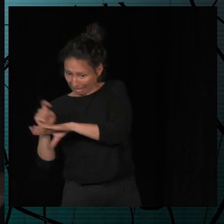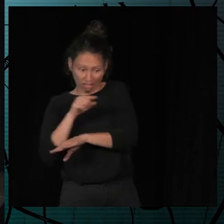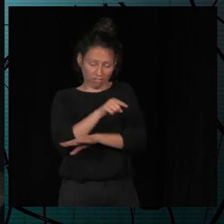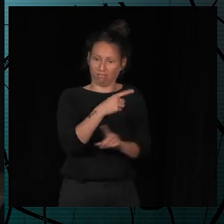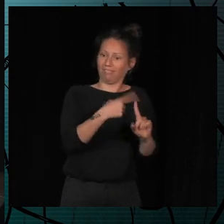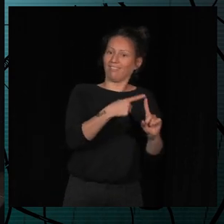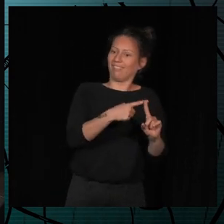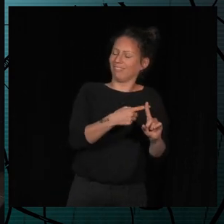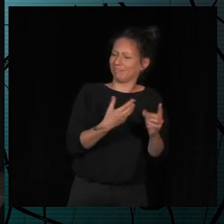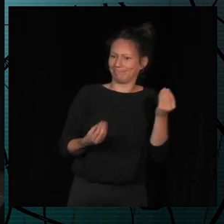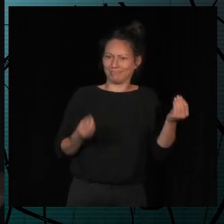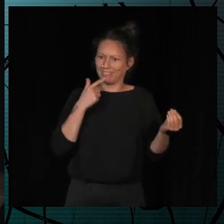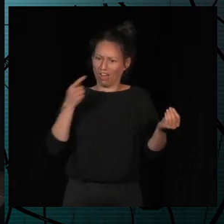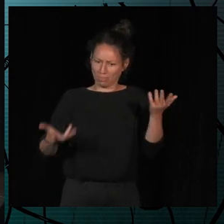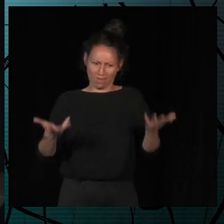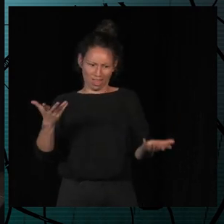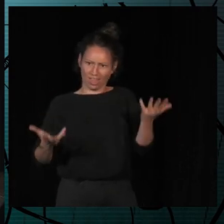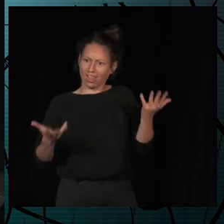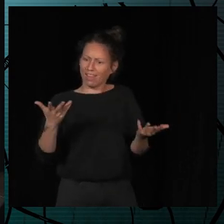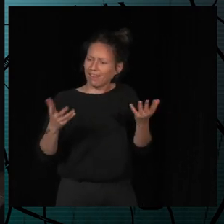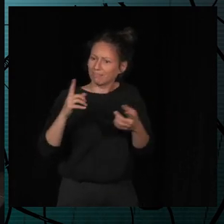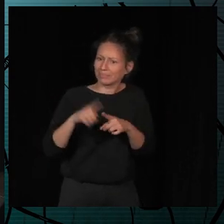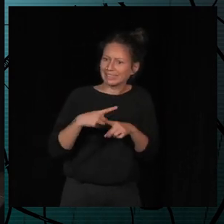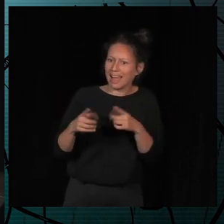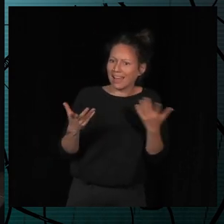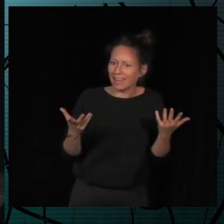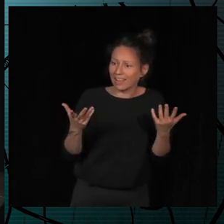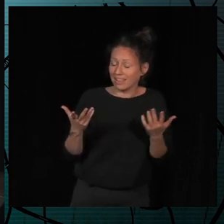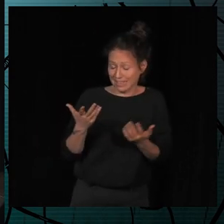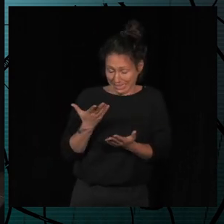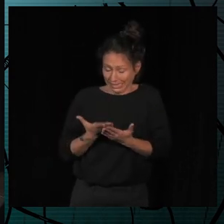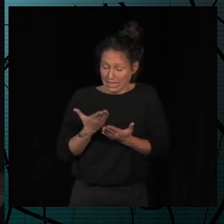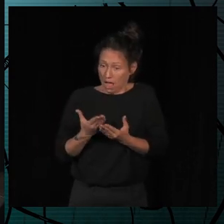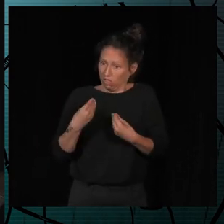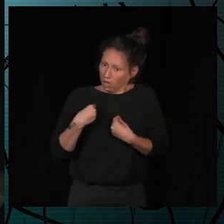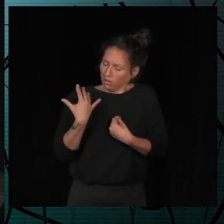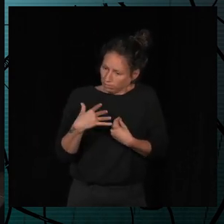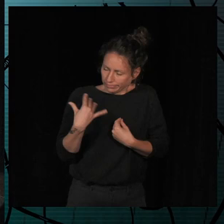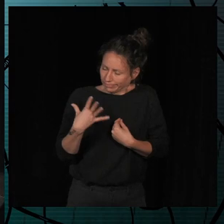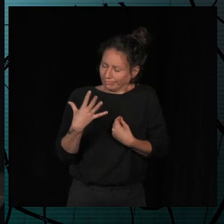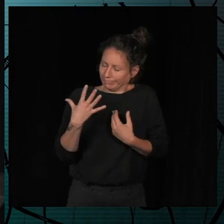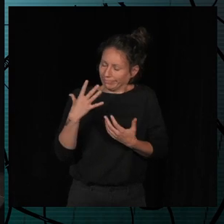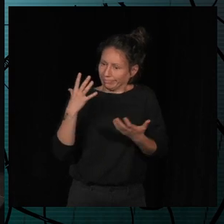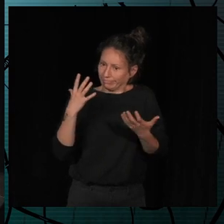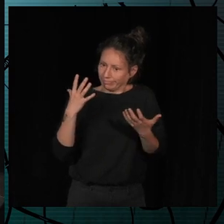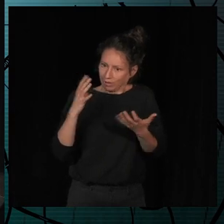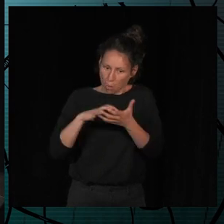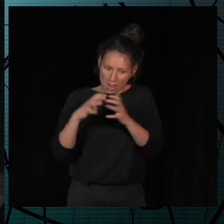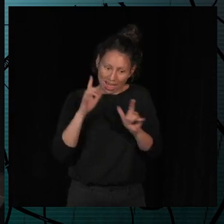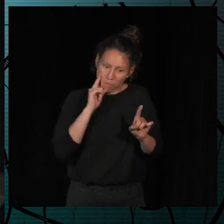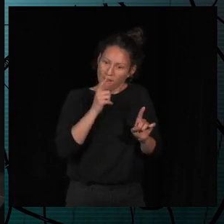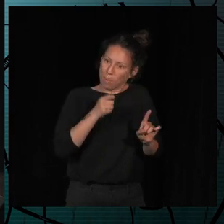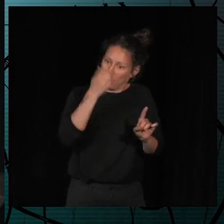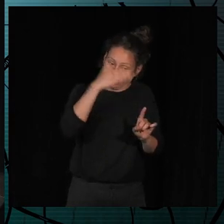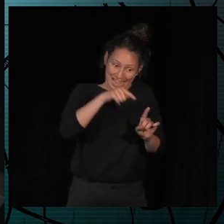injonctions complètement paradoxales et ça complique beaucoup beaucoup beaucoup euh la valorisation de